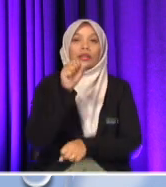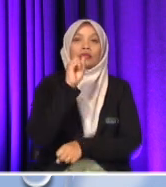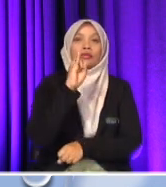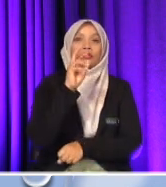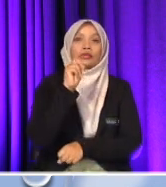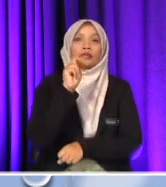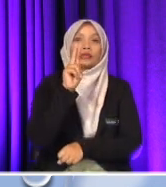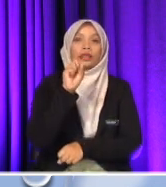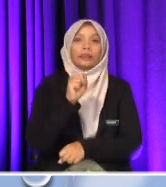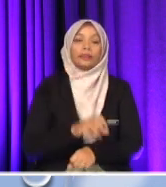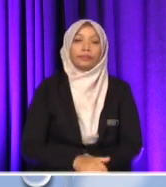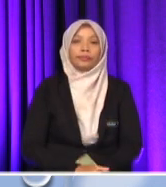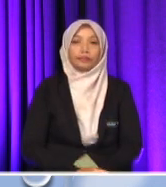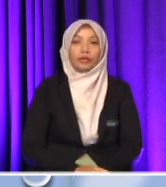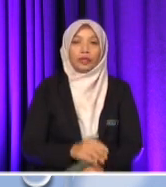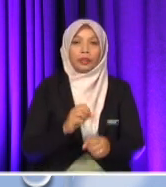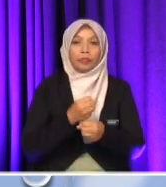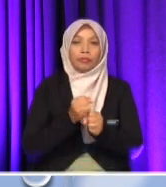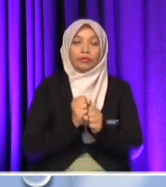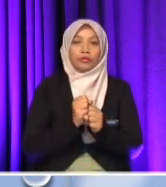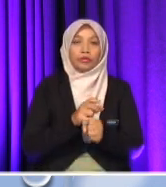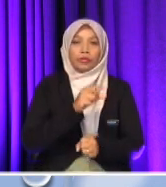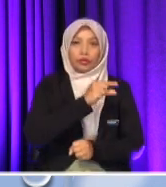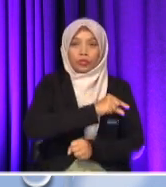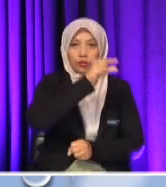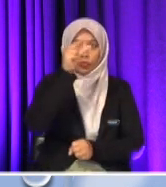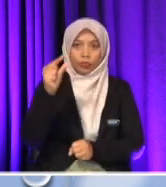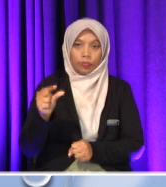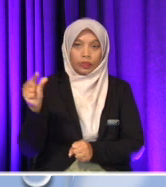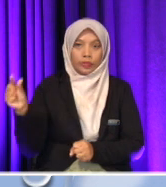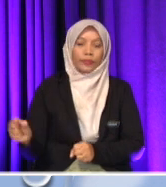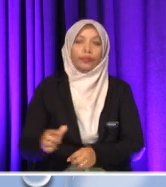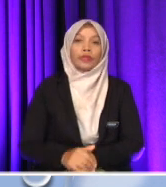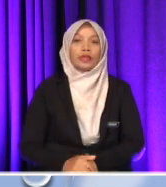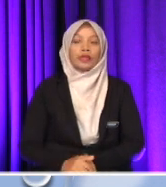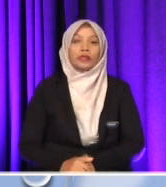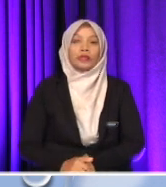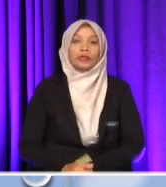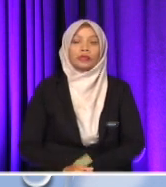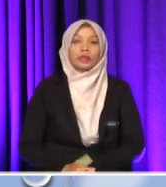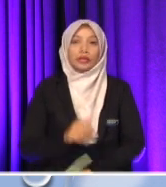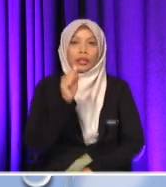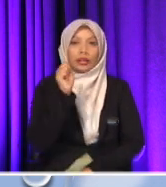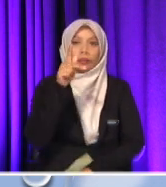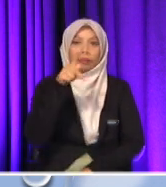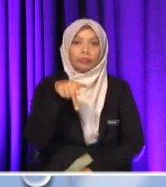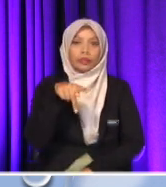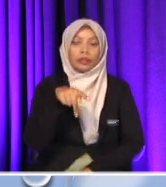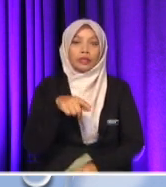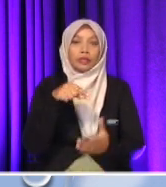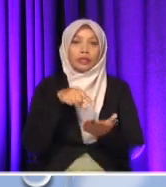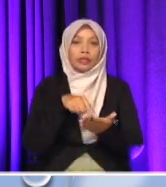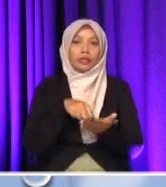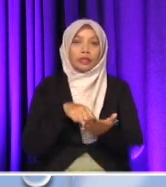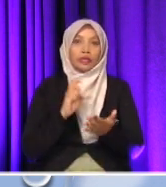sinus. Okey, untuk 3 bentuk gelombang ni. Dan untuk perbezaan, gelombang arus terus AT dan arus ulang alik tadi,